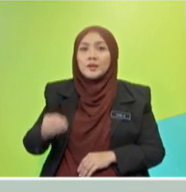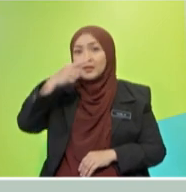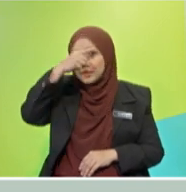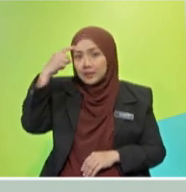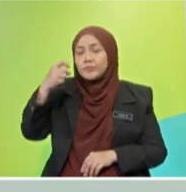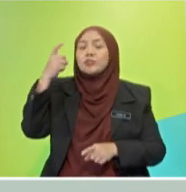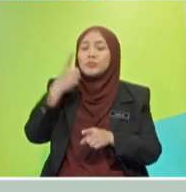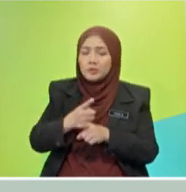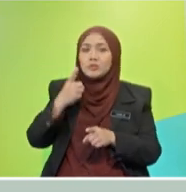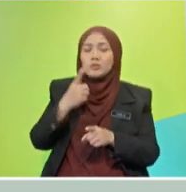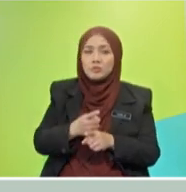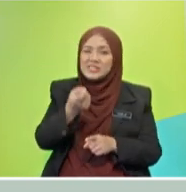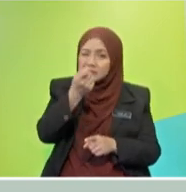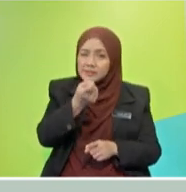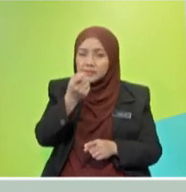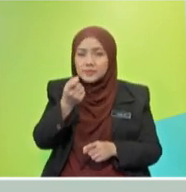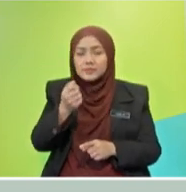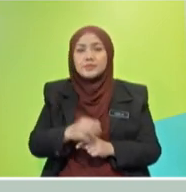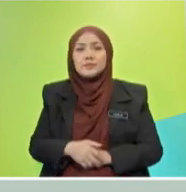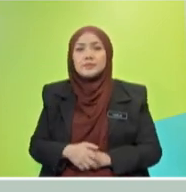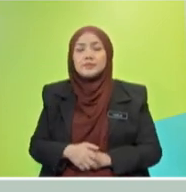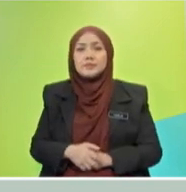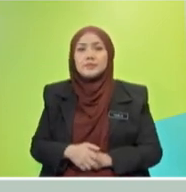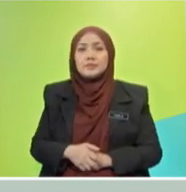kuning dengan hitam oke